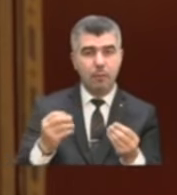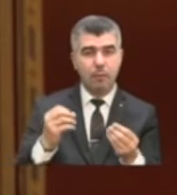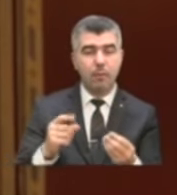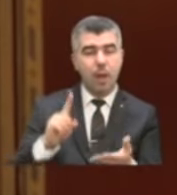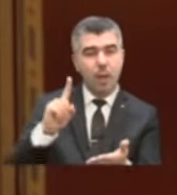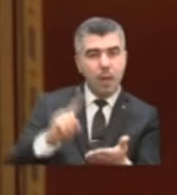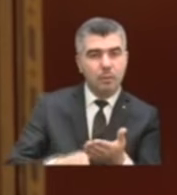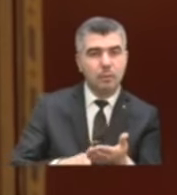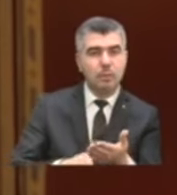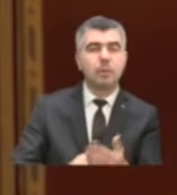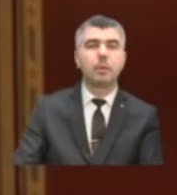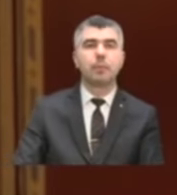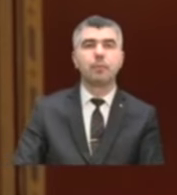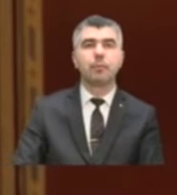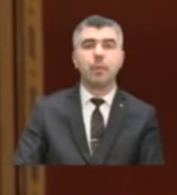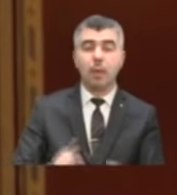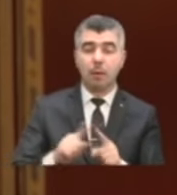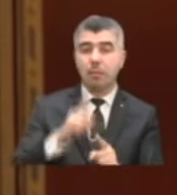في مجال الاعلام